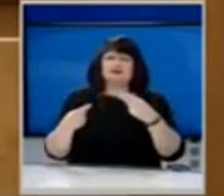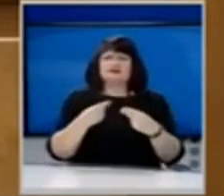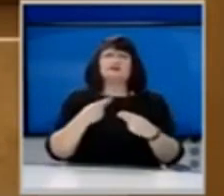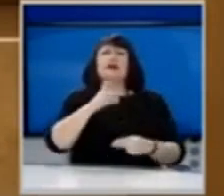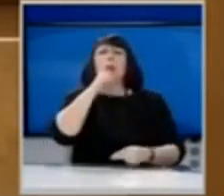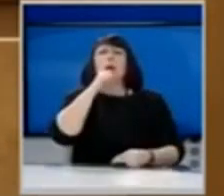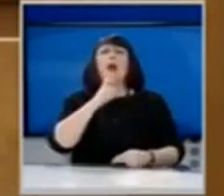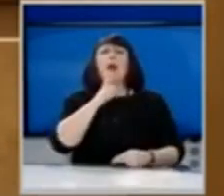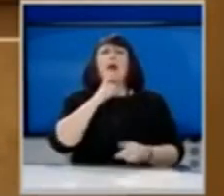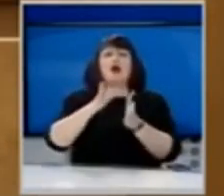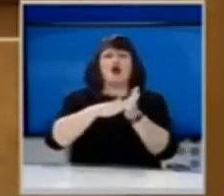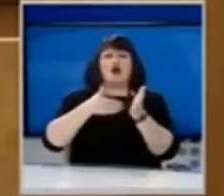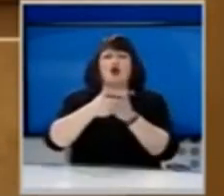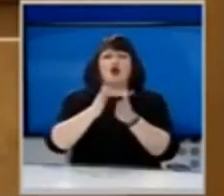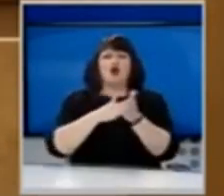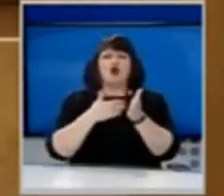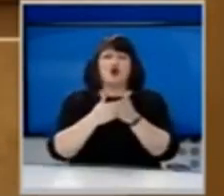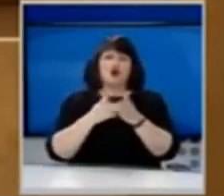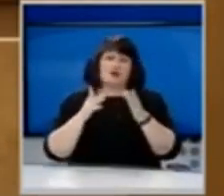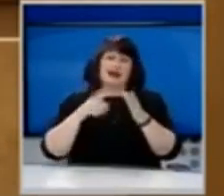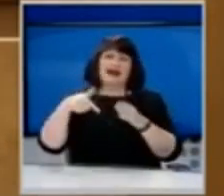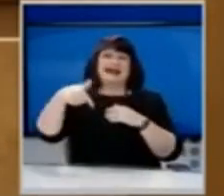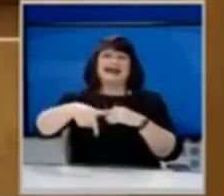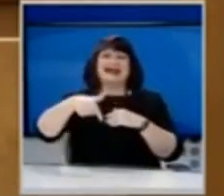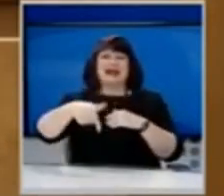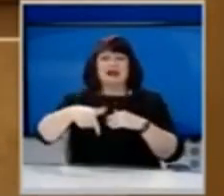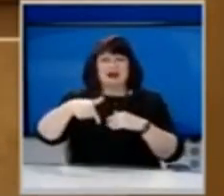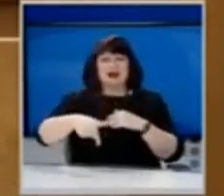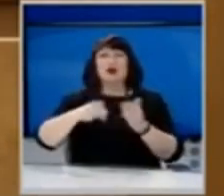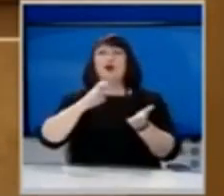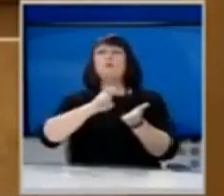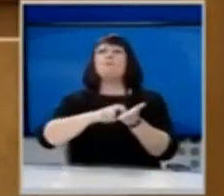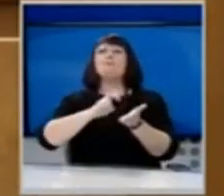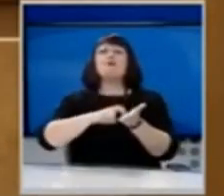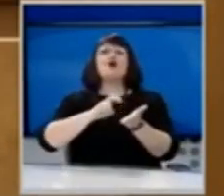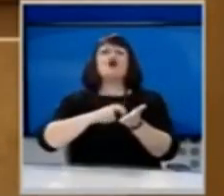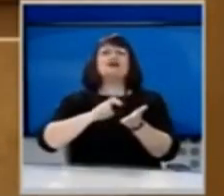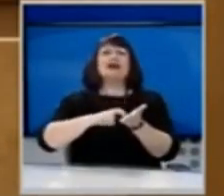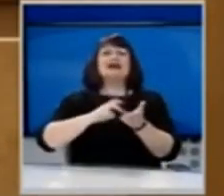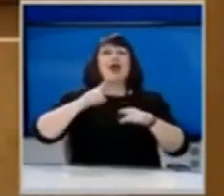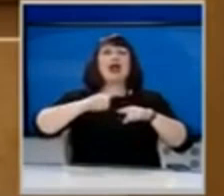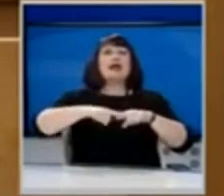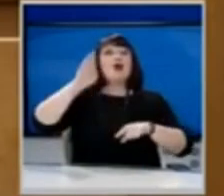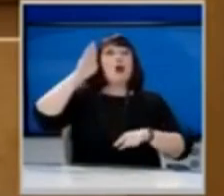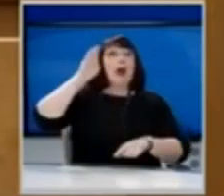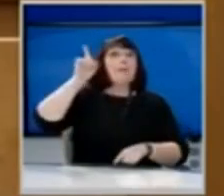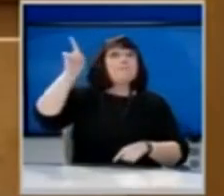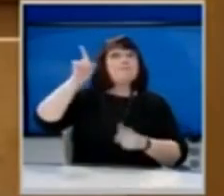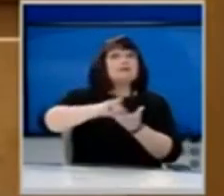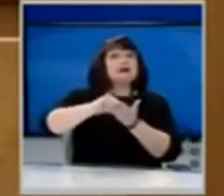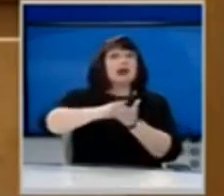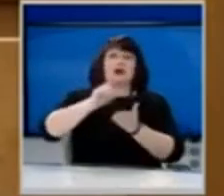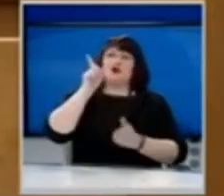χρώματα. Επαναλαμβάνω, στο γενικό προξενείο το ελληνικό της Νέας Υόρκης.